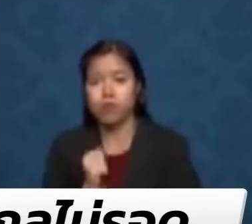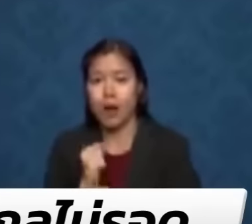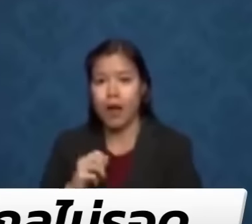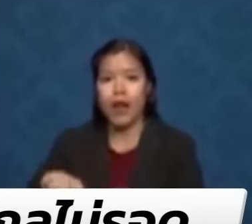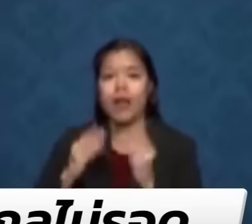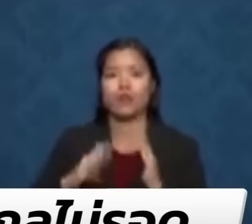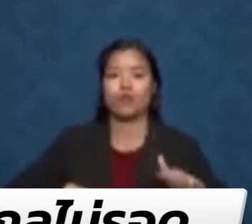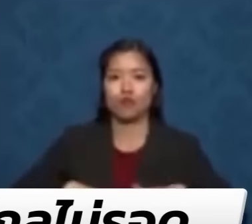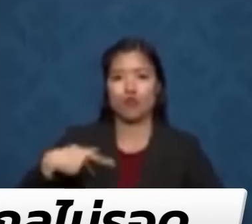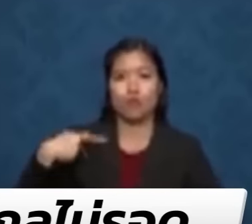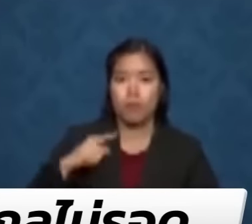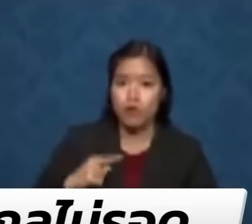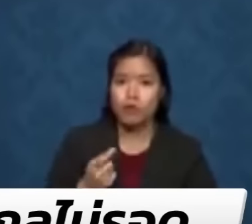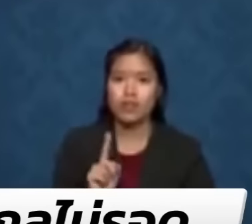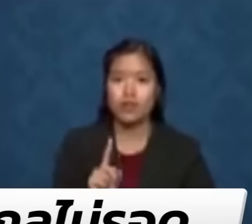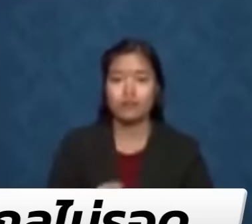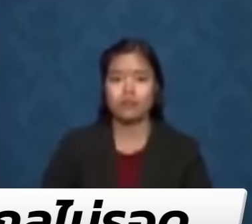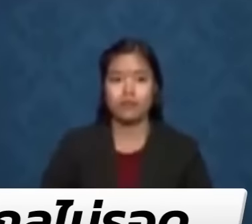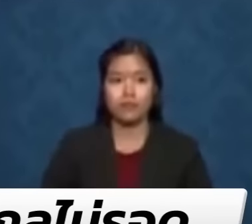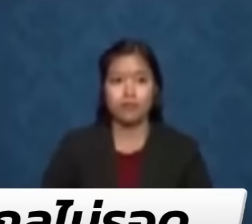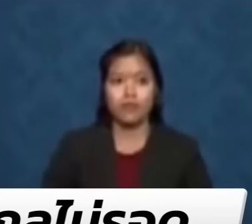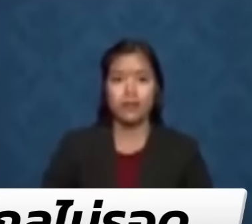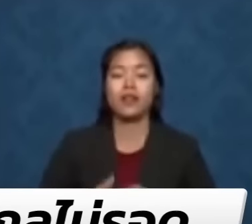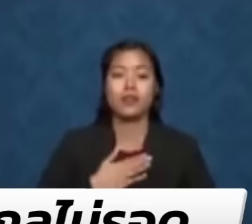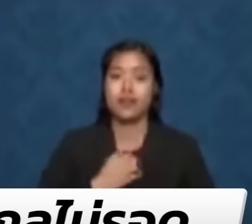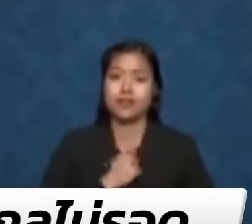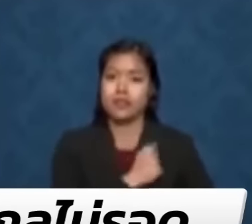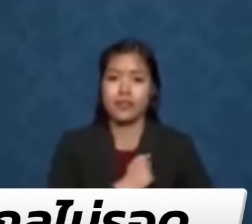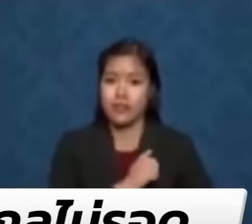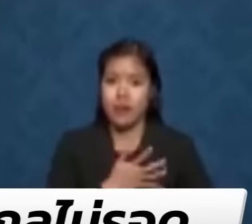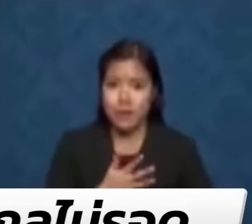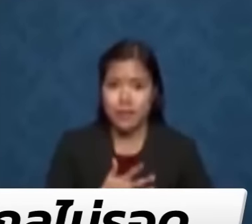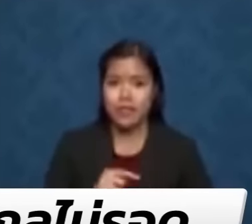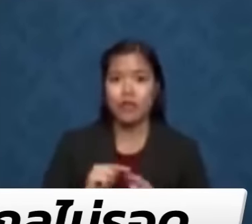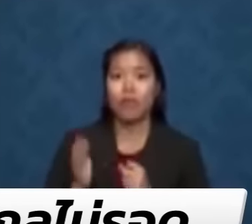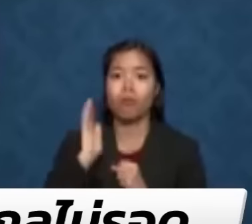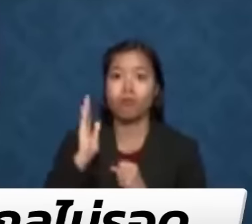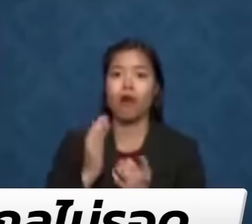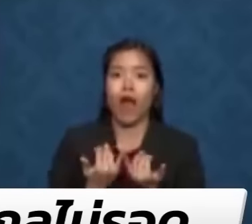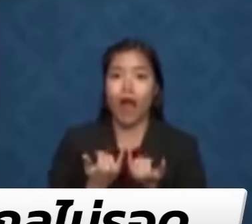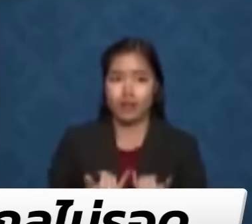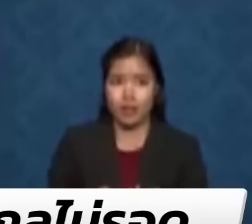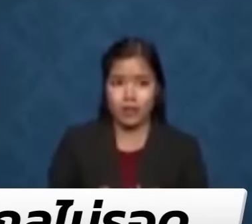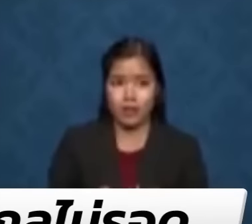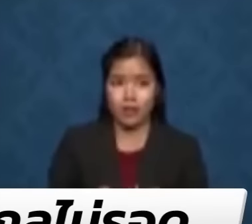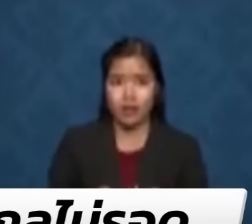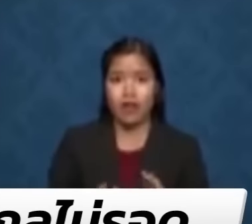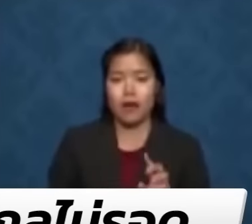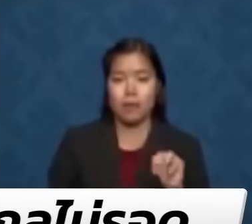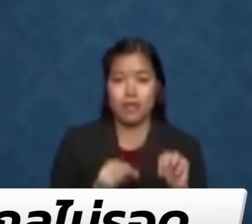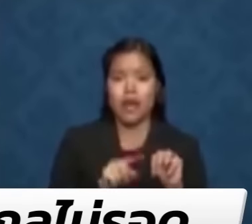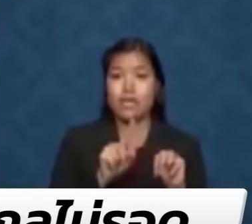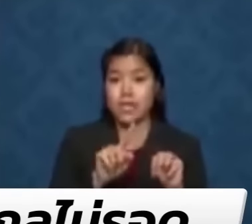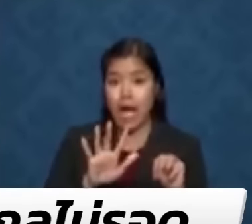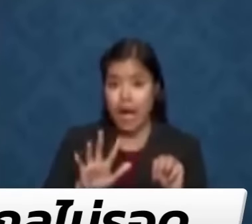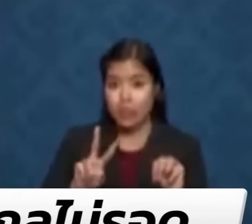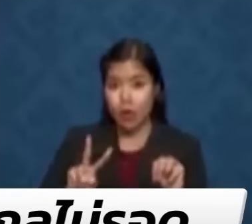คุณนั่นแหละก็เลยเสียดายนี่นะฮะเห็นมั้ยสะกดบรรดาสสที่นั่งฟังอยู่เพราะการพูดแบบนี้มันเค้าเรียกอะไรมันก็